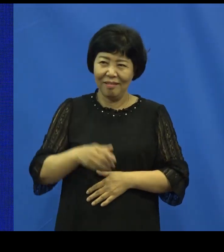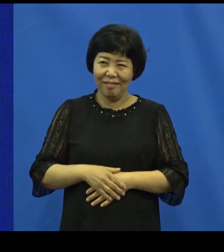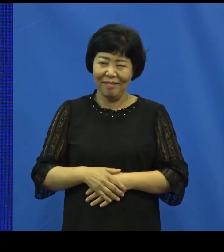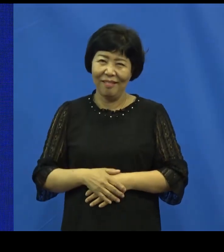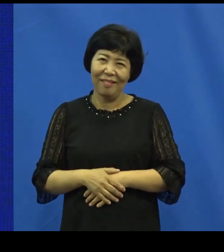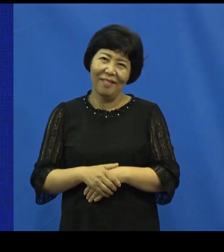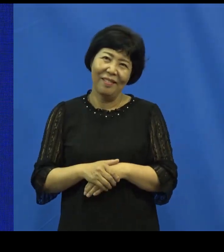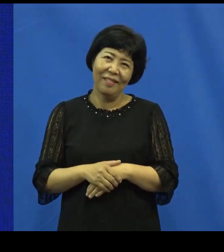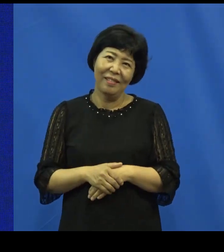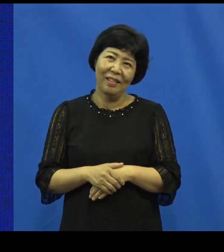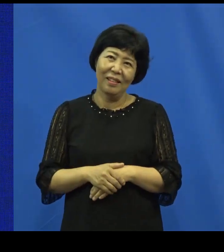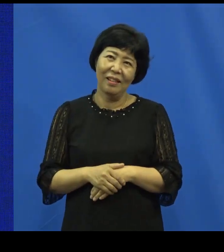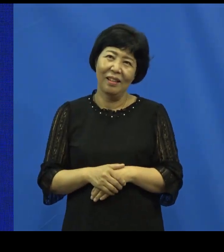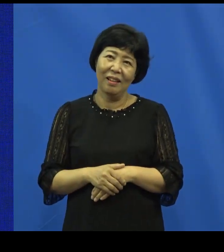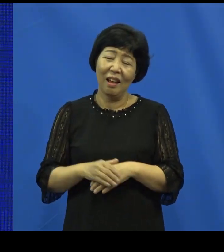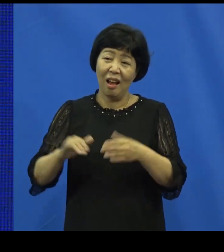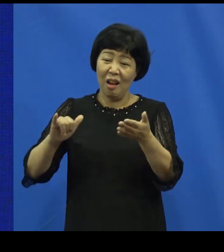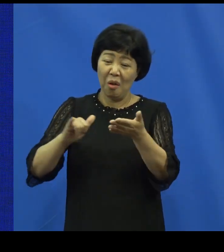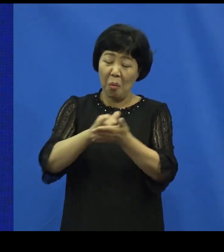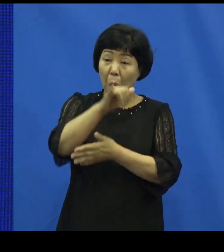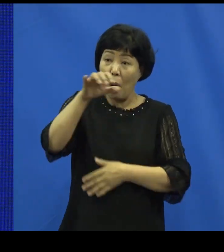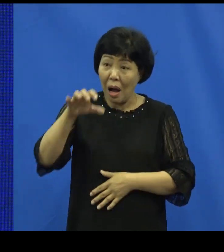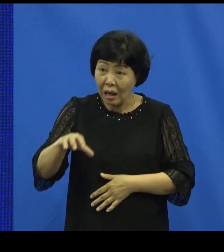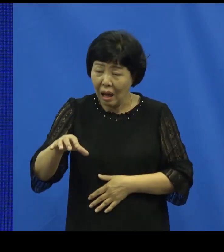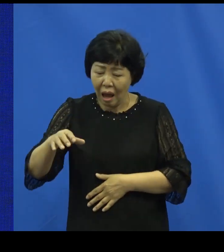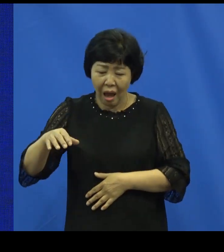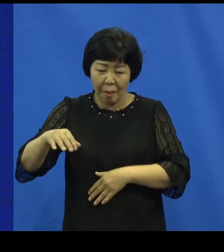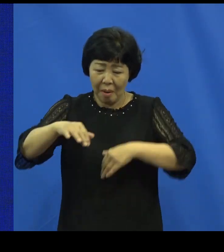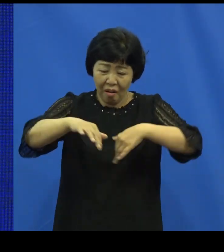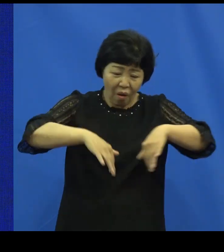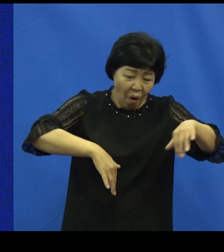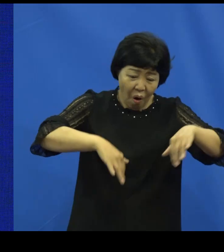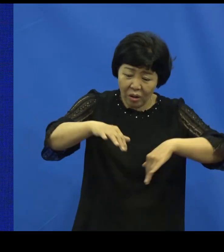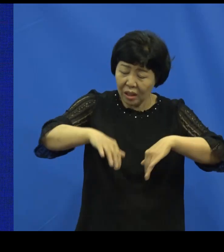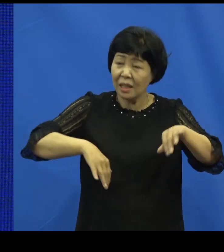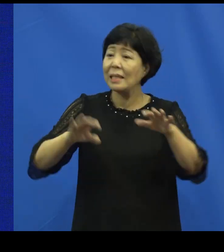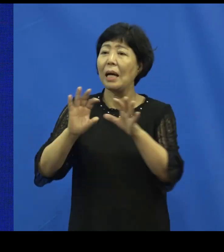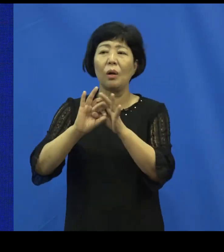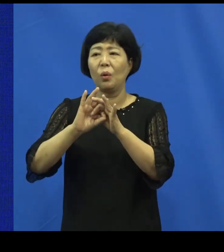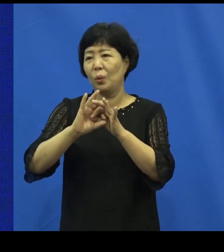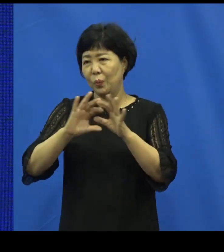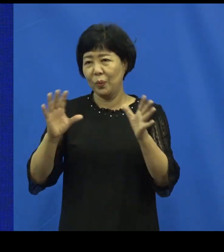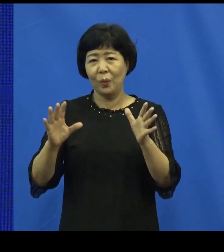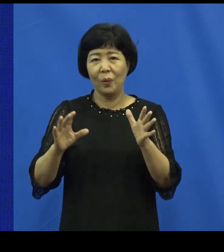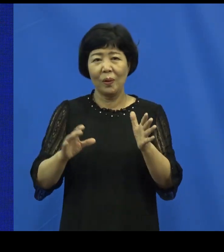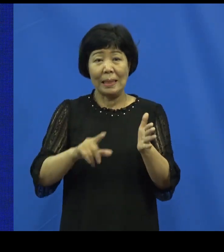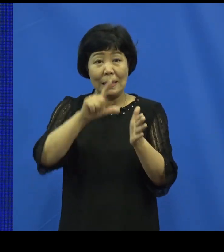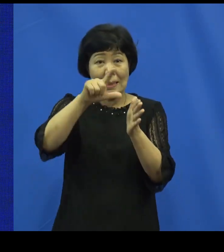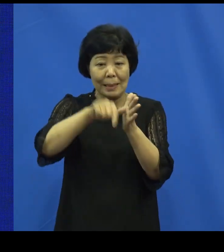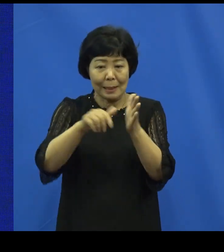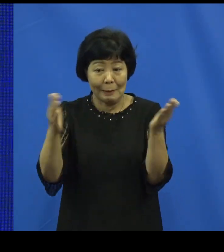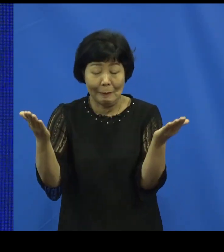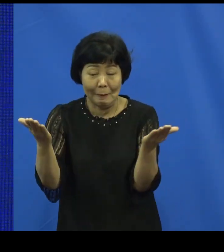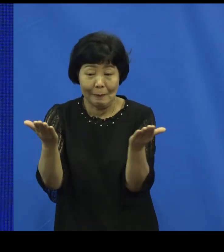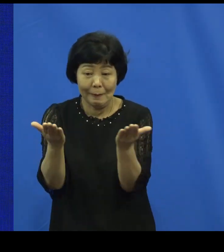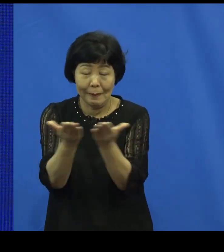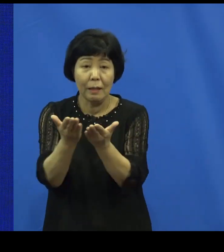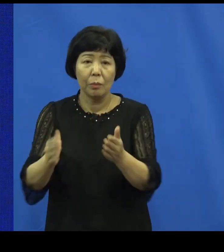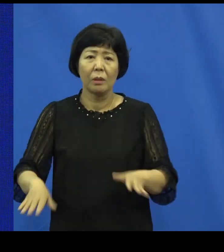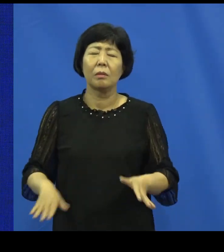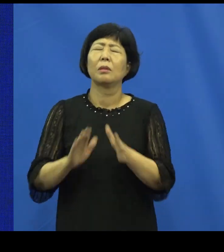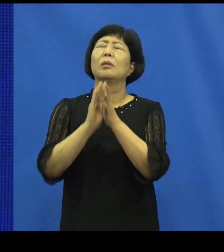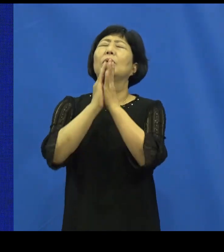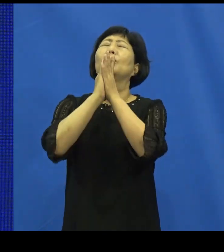해요. 공항에서 길거리에서든지. 왜요? 그게 그들의 정체성을 드러내는 겁니다.